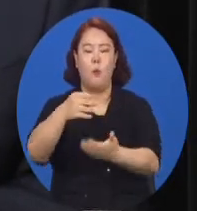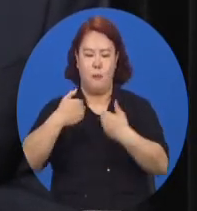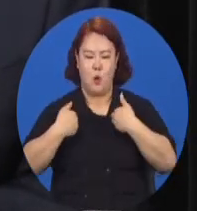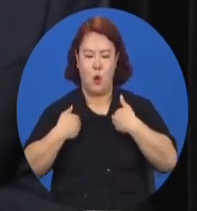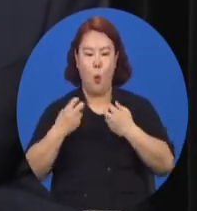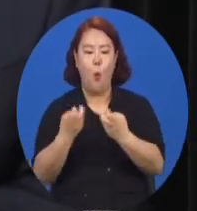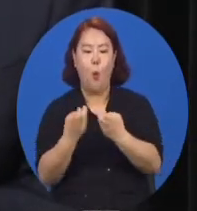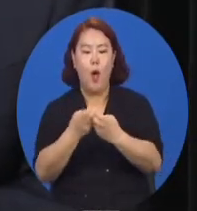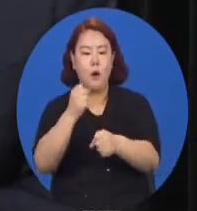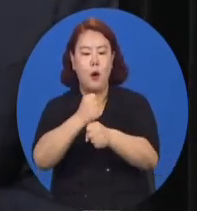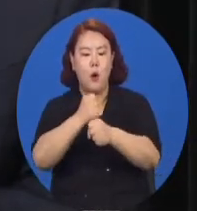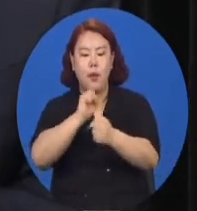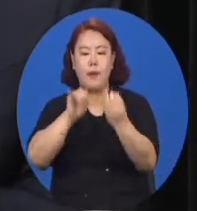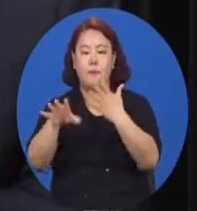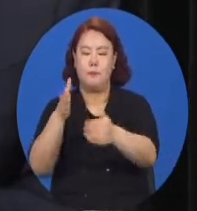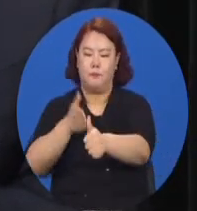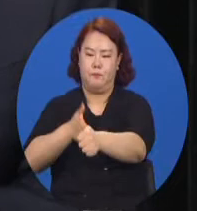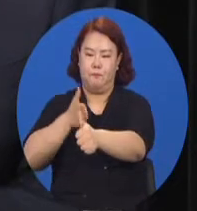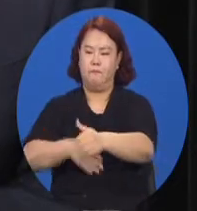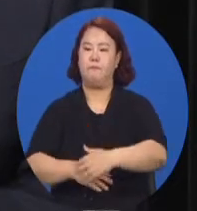답변해 주시기 바랍니다. 네.